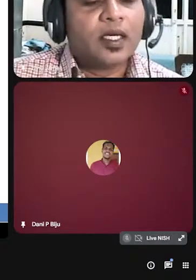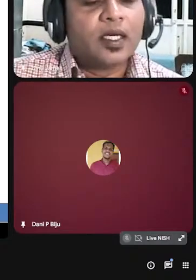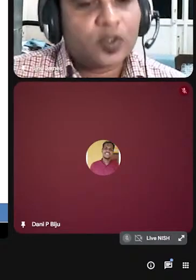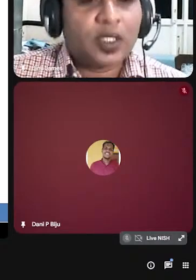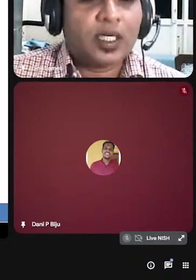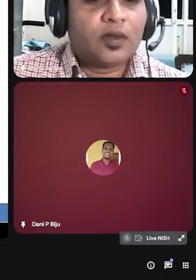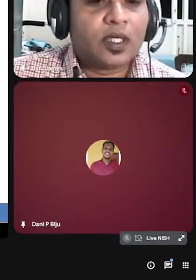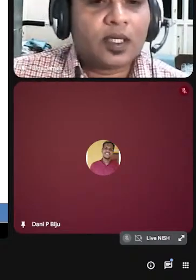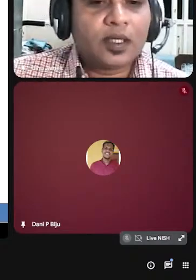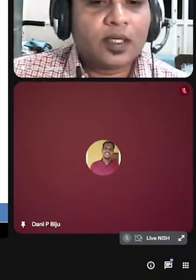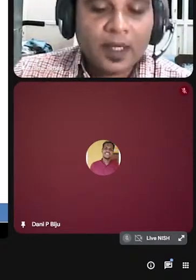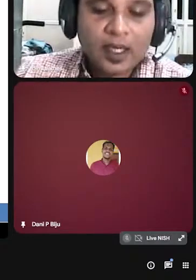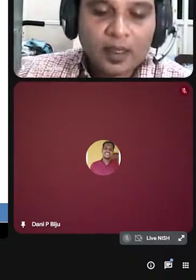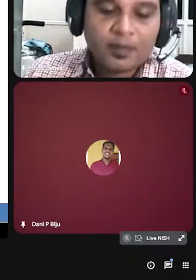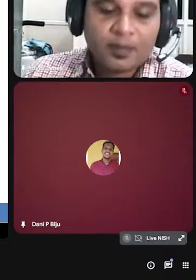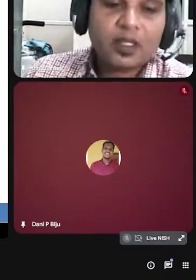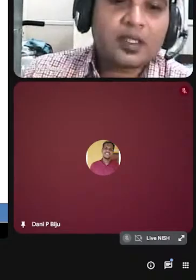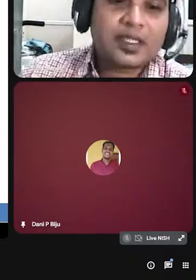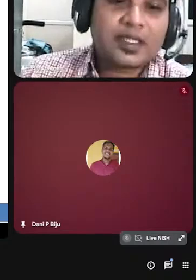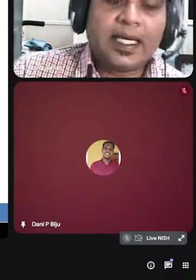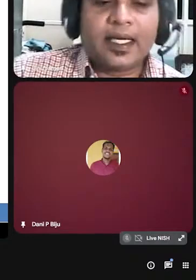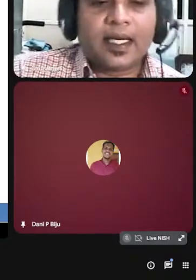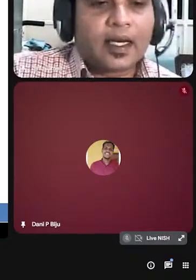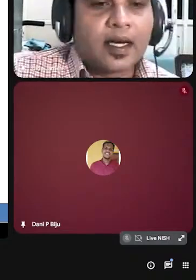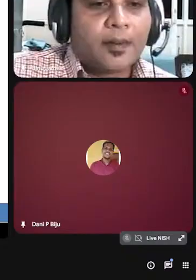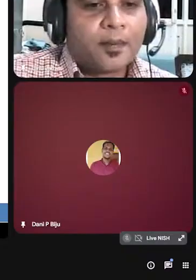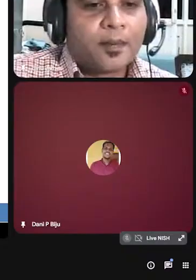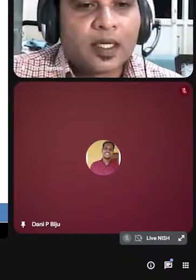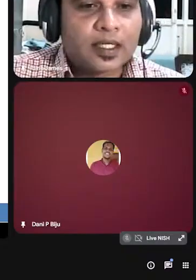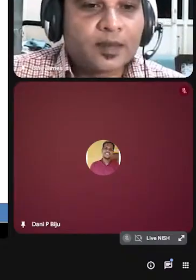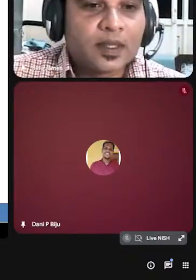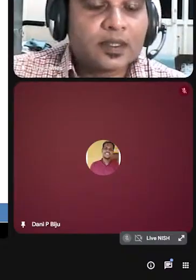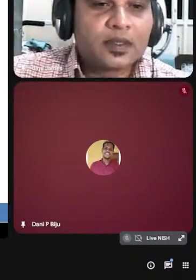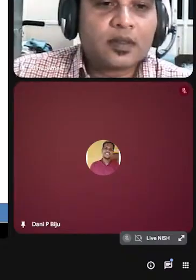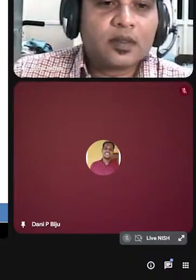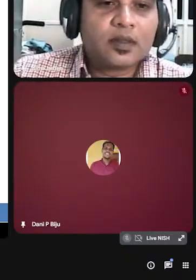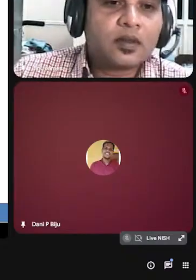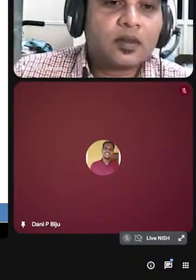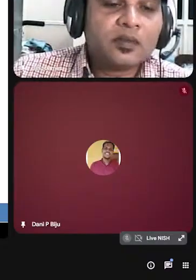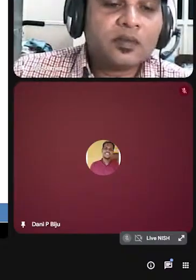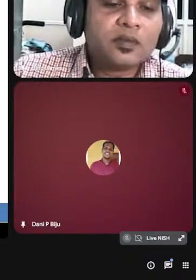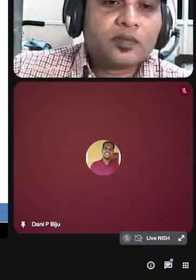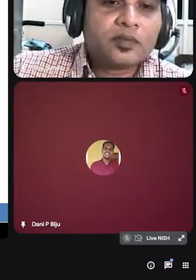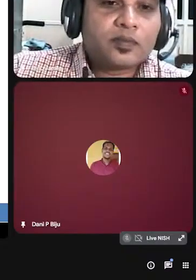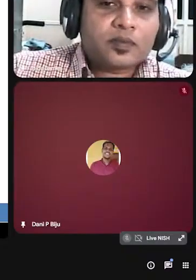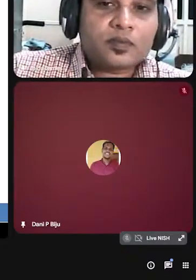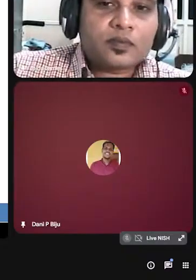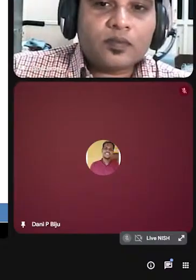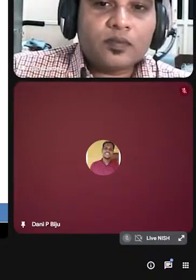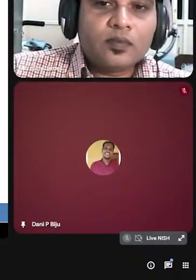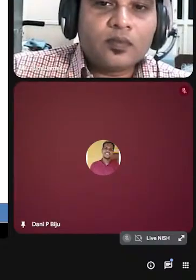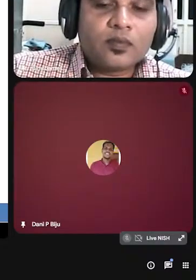ഒക്കെ ചോദിക്കാവുന്നതാണ്. അപ്പൊ നമുക്ക് സെഷനിലേക്ക് കടക്കാം. നെക്സ്റ്റ്.